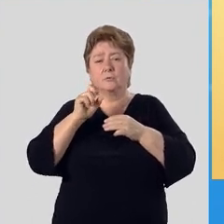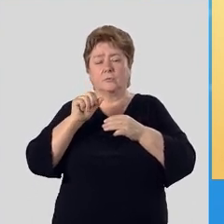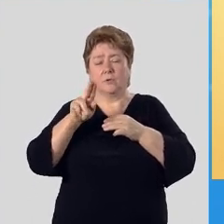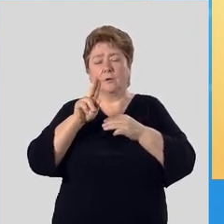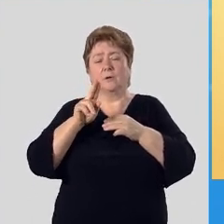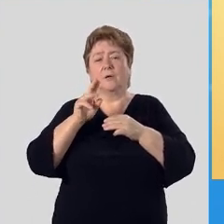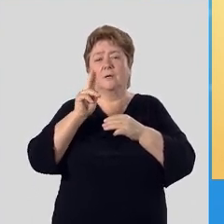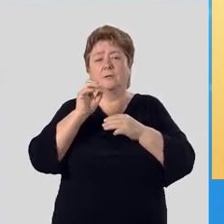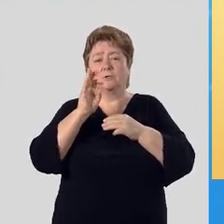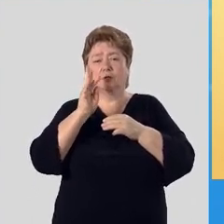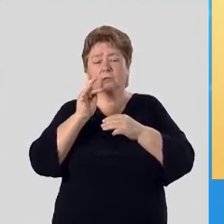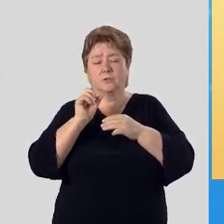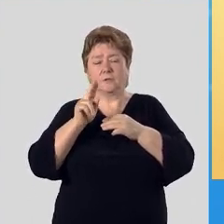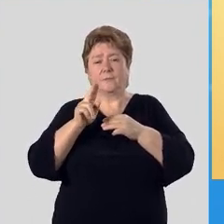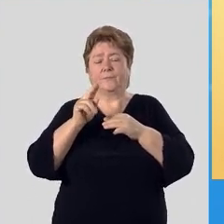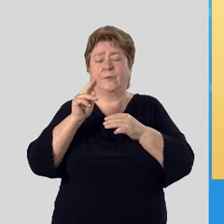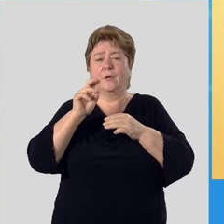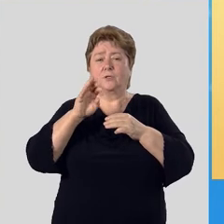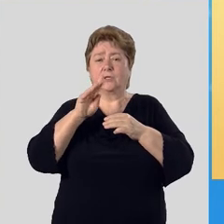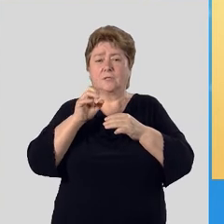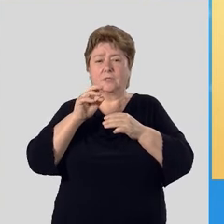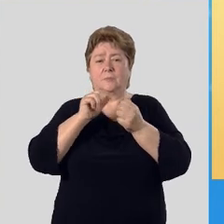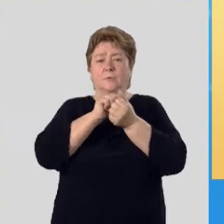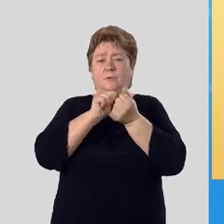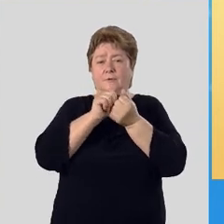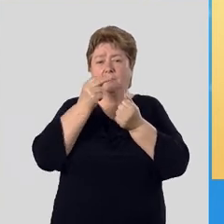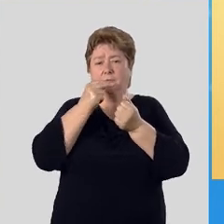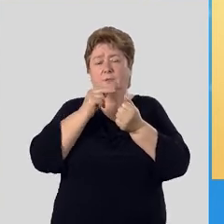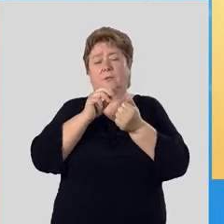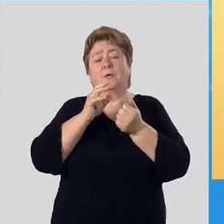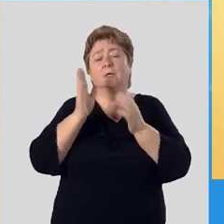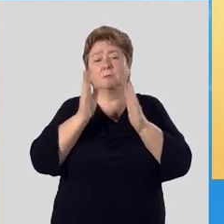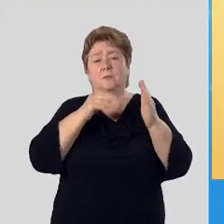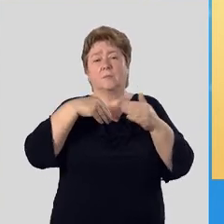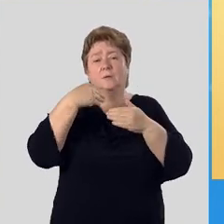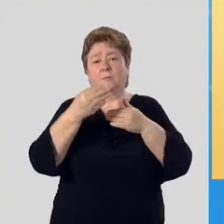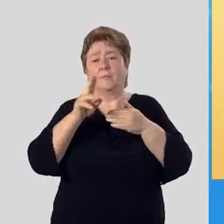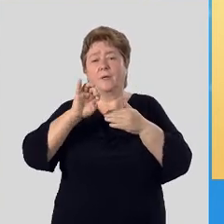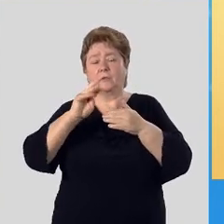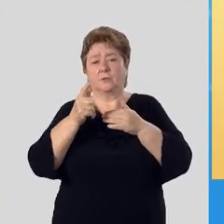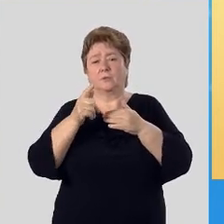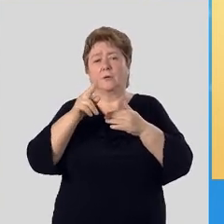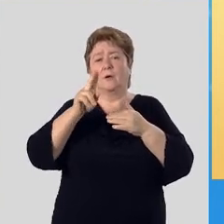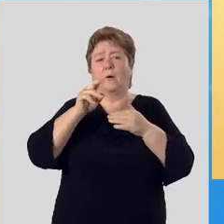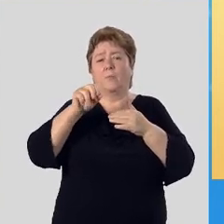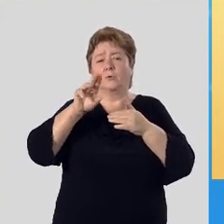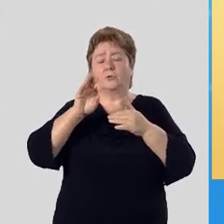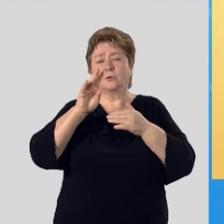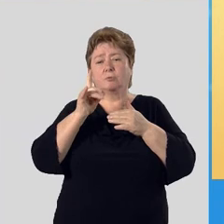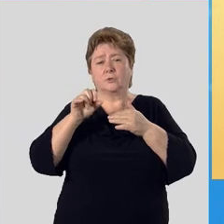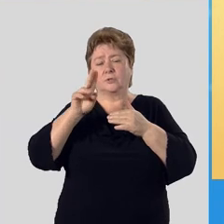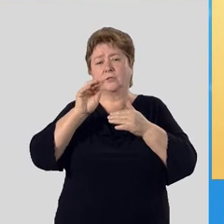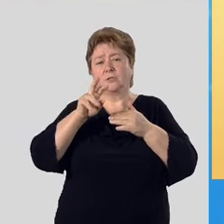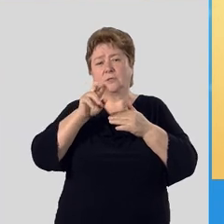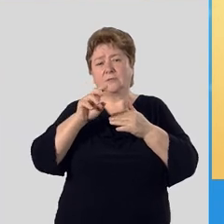и кишечник. К железам пищеварительной системы относят печень, поджелудочную